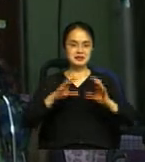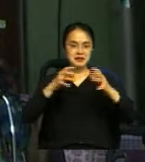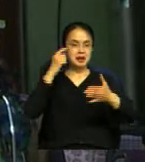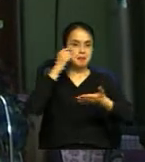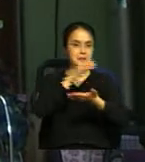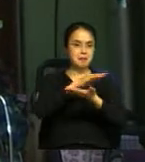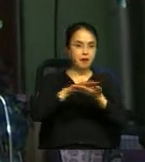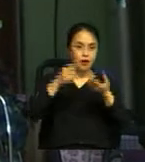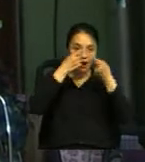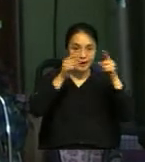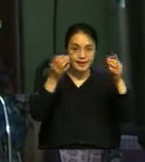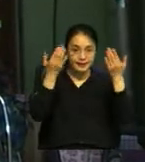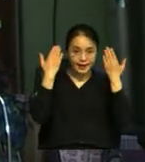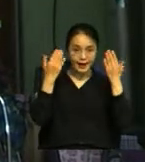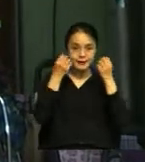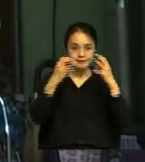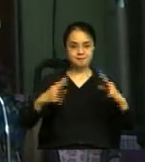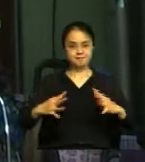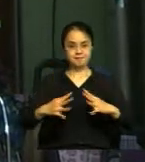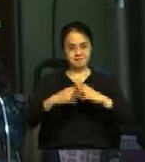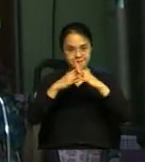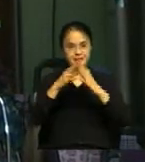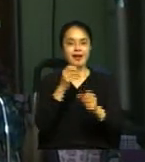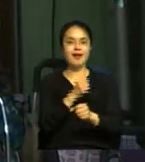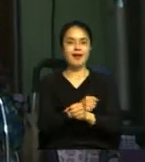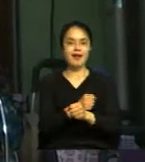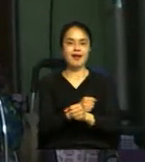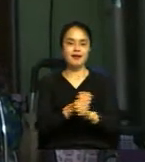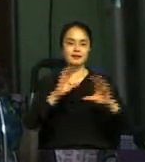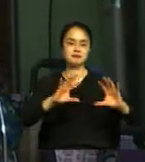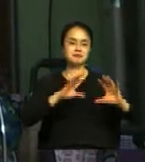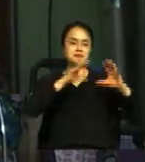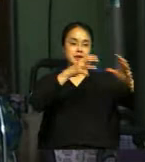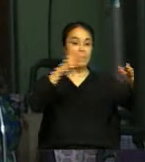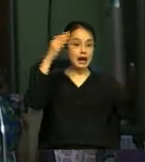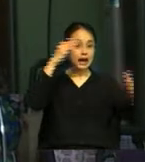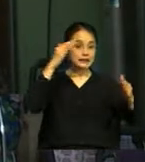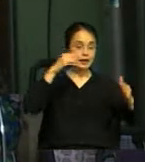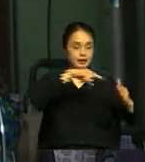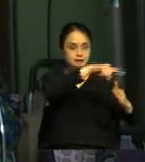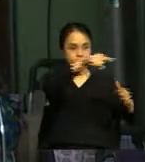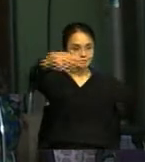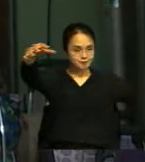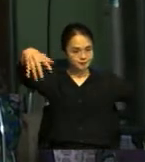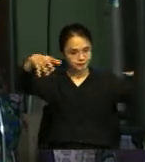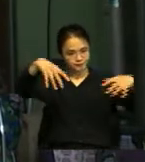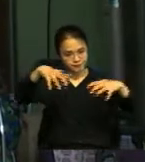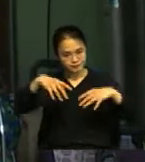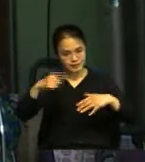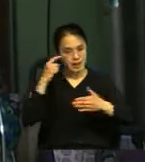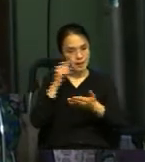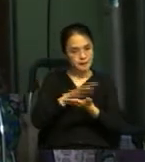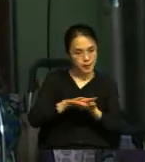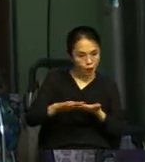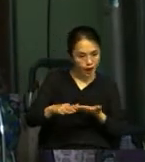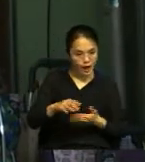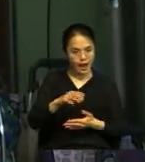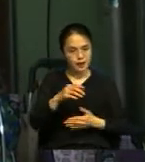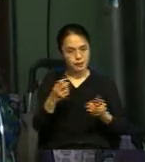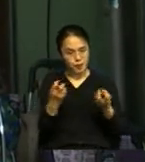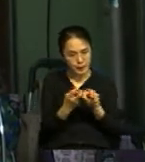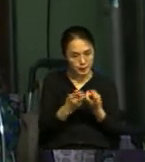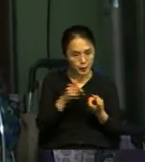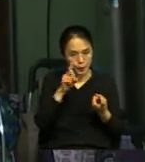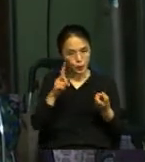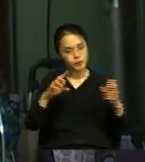추진할 것입니다. 세계평화대학은 전 세계 학생들이 여기에 모여서 평화에 대해서 논의를 하고 남과 북의 학생들이